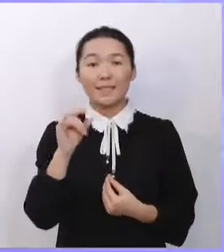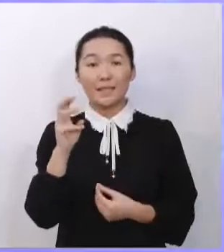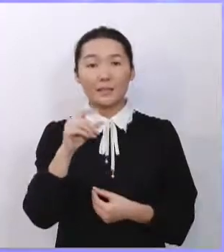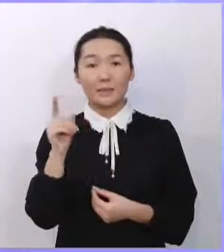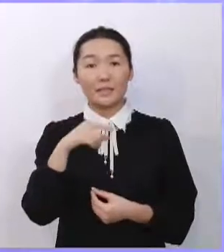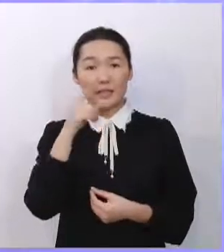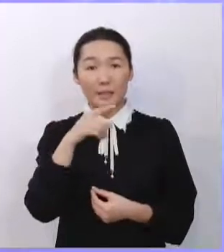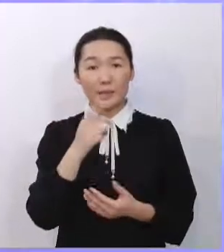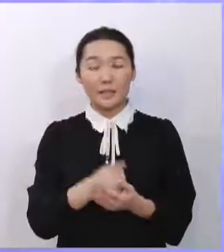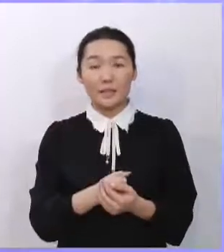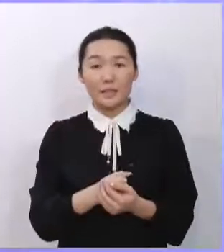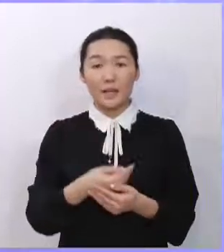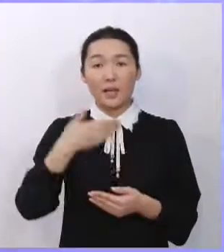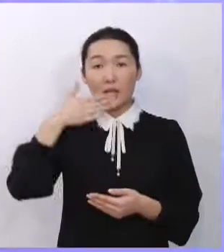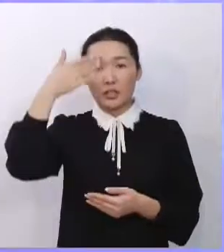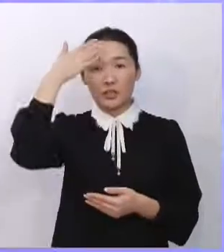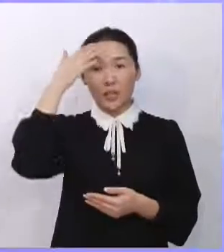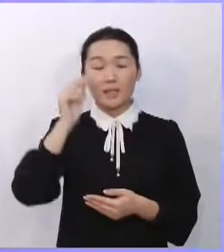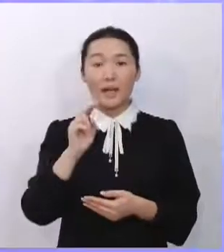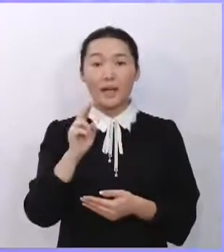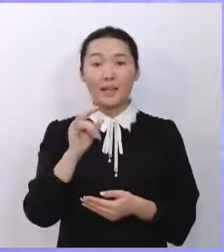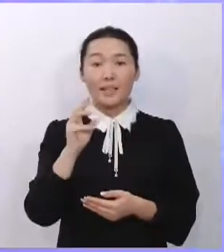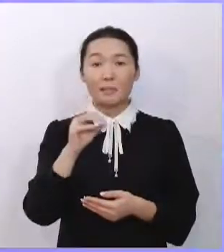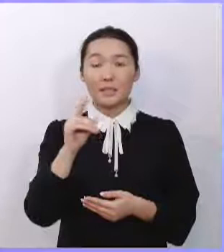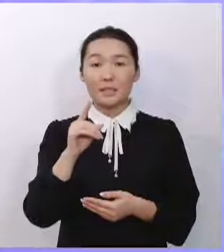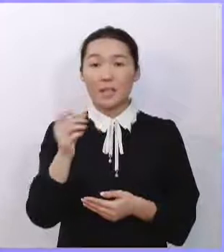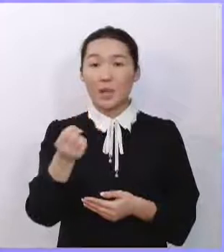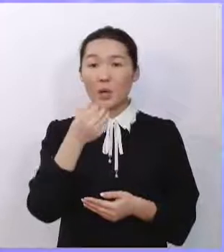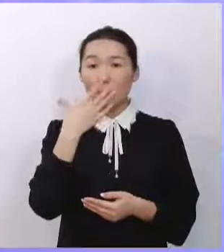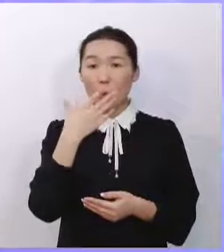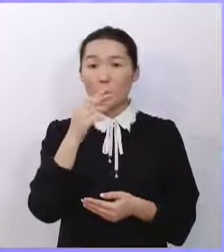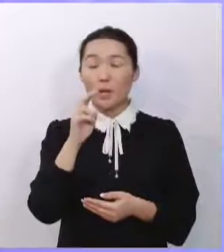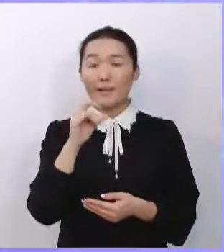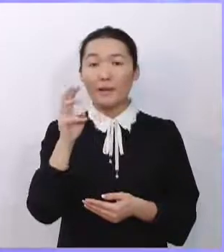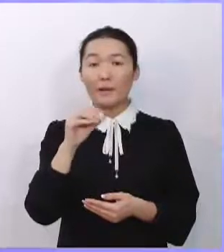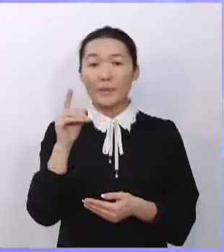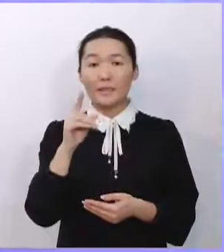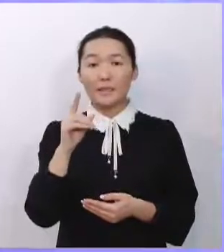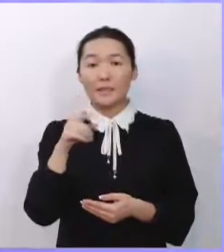Ал эми жай мезгилиндеги кымызды гүл кымыз дейбиз.